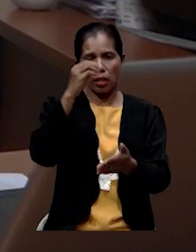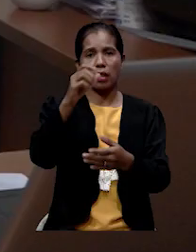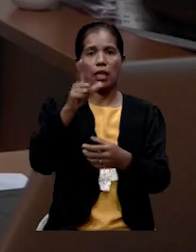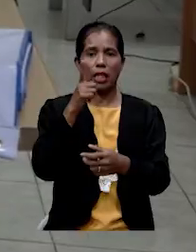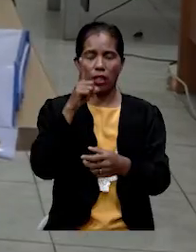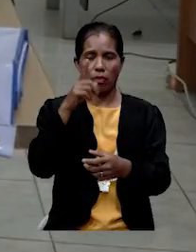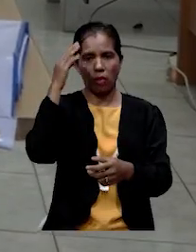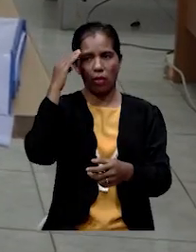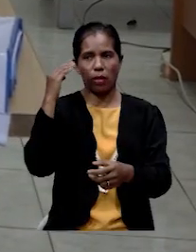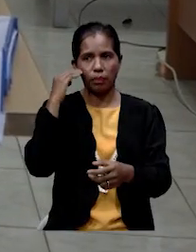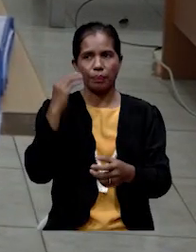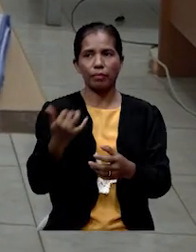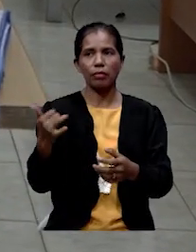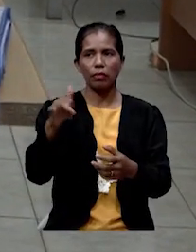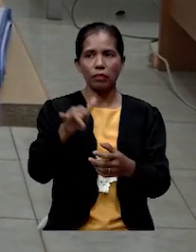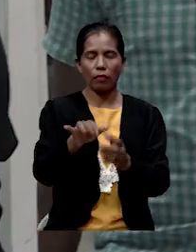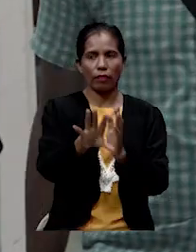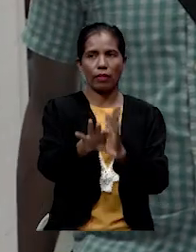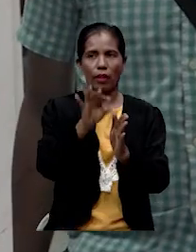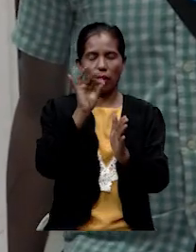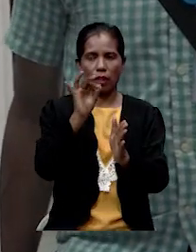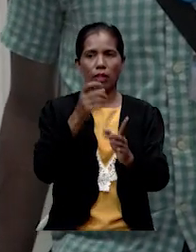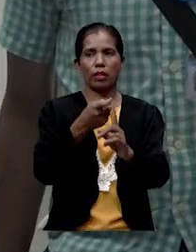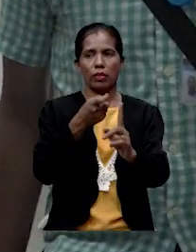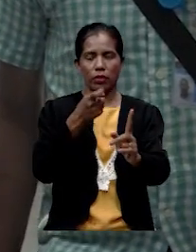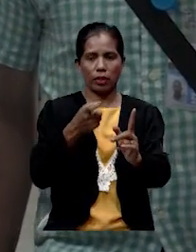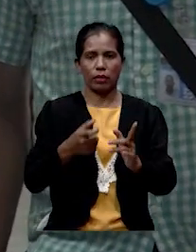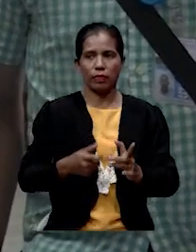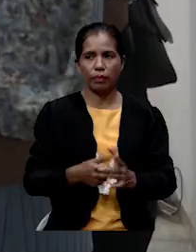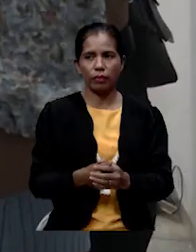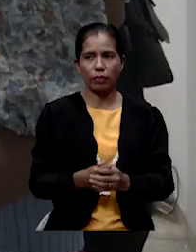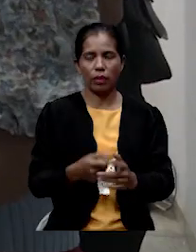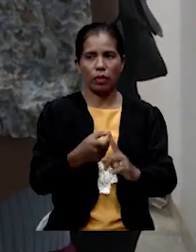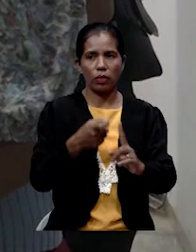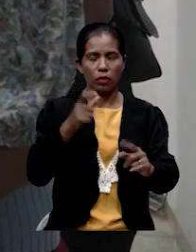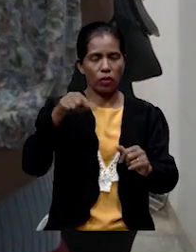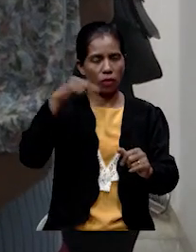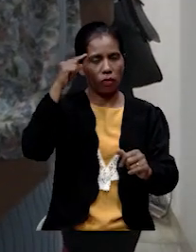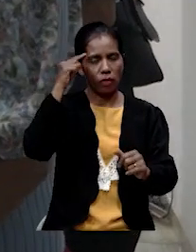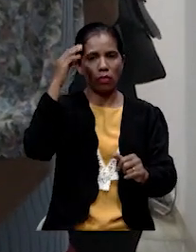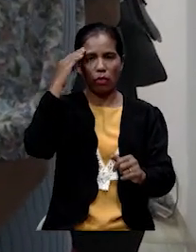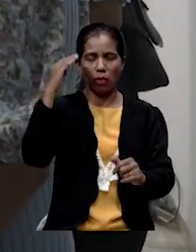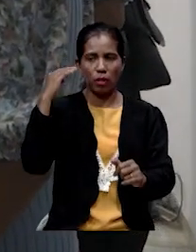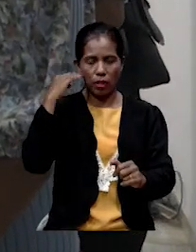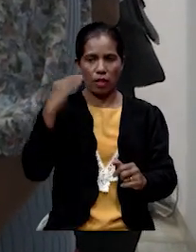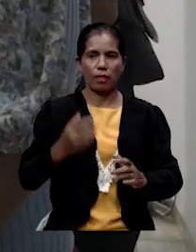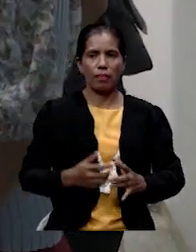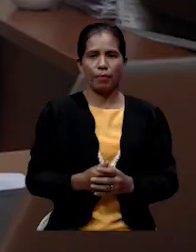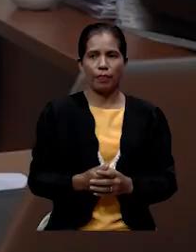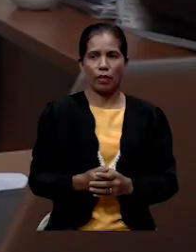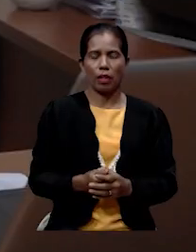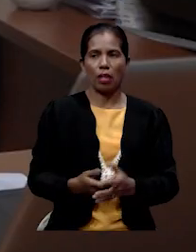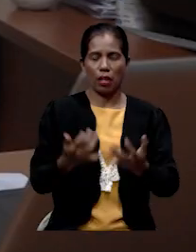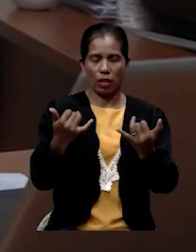Ma ita ne ne bema ka hetan orientasaun khusyit ne gubernur Korea ne bema ka hor